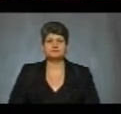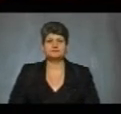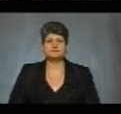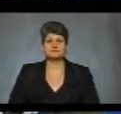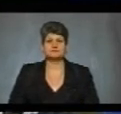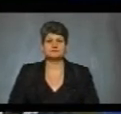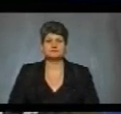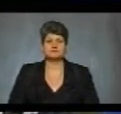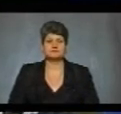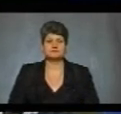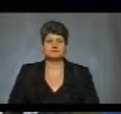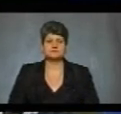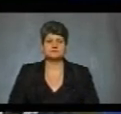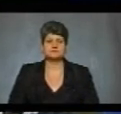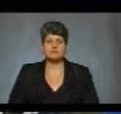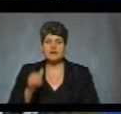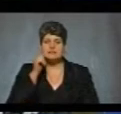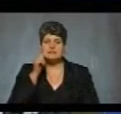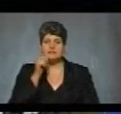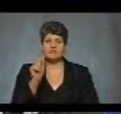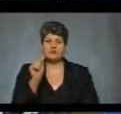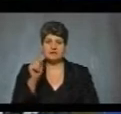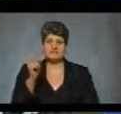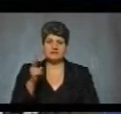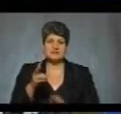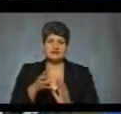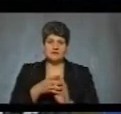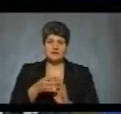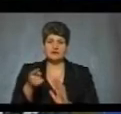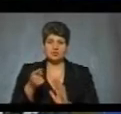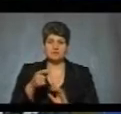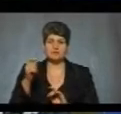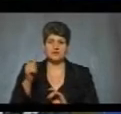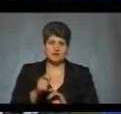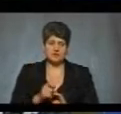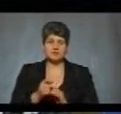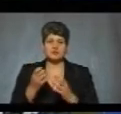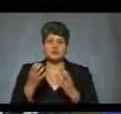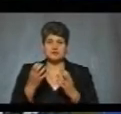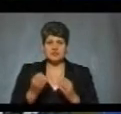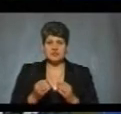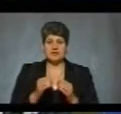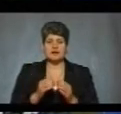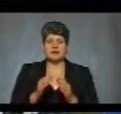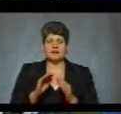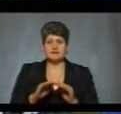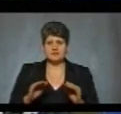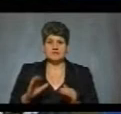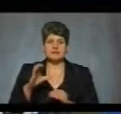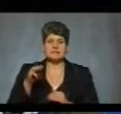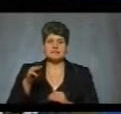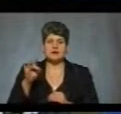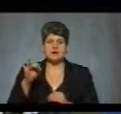новини. Завтра об 11:29 до Тернополя потягом прибудуть школярі зі Старобільська та об